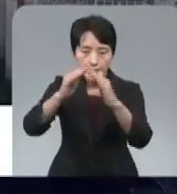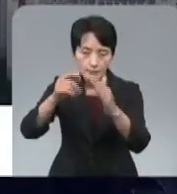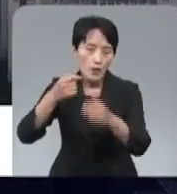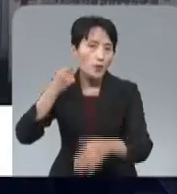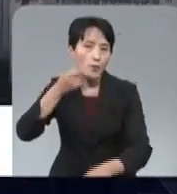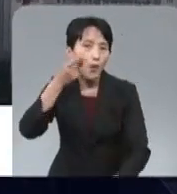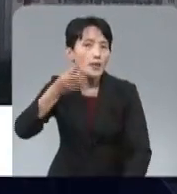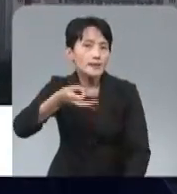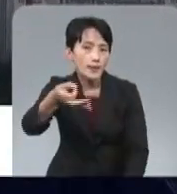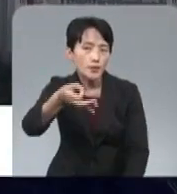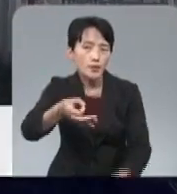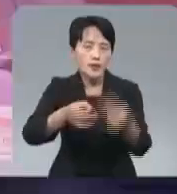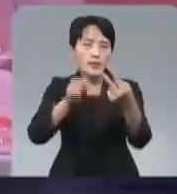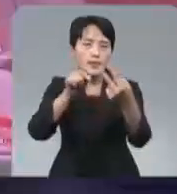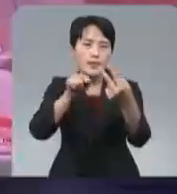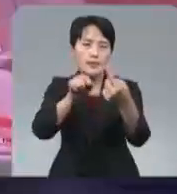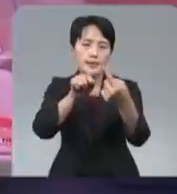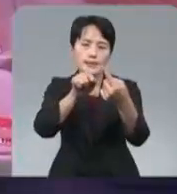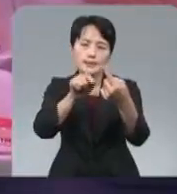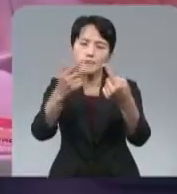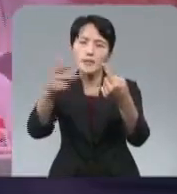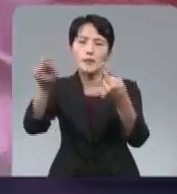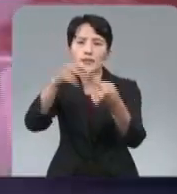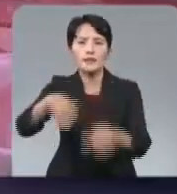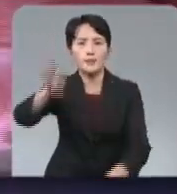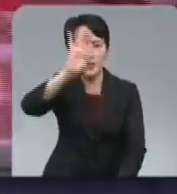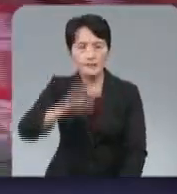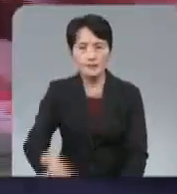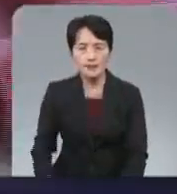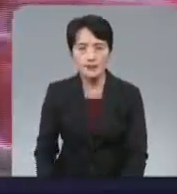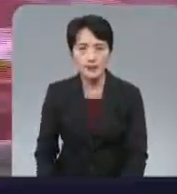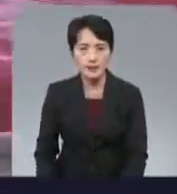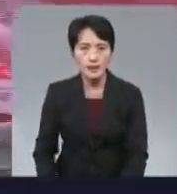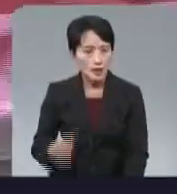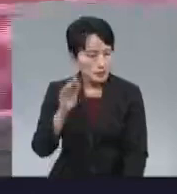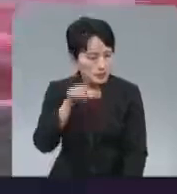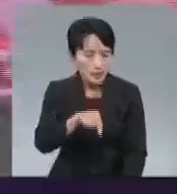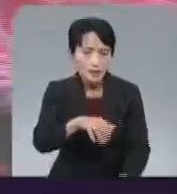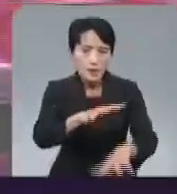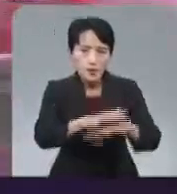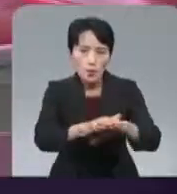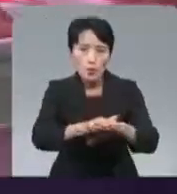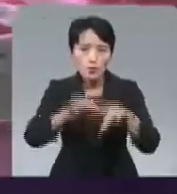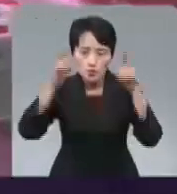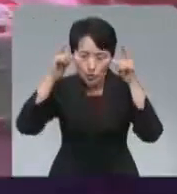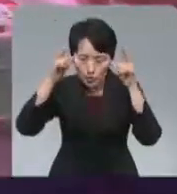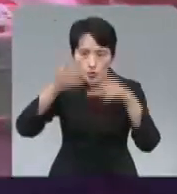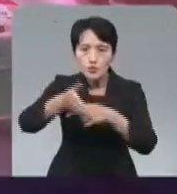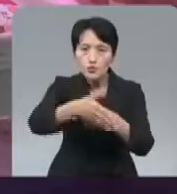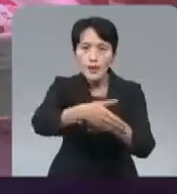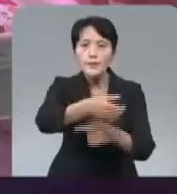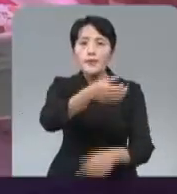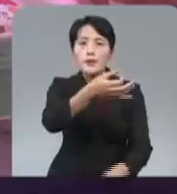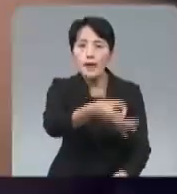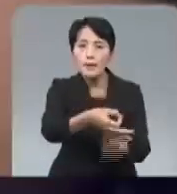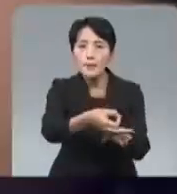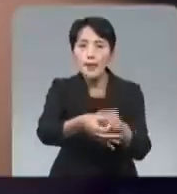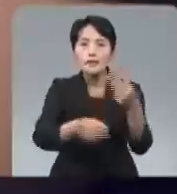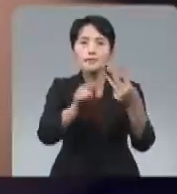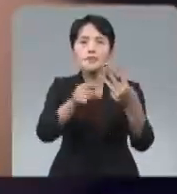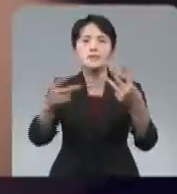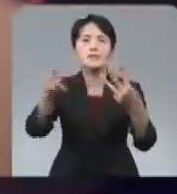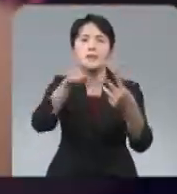avec leur renchérissement des ingrédients alimentaires les prés de services individuels ont augmenté de